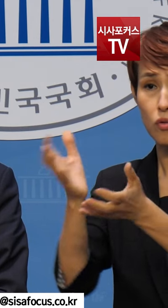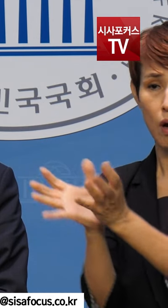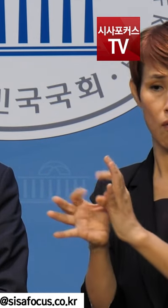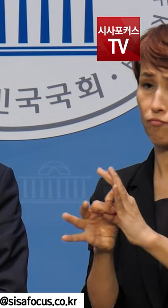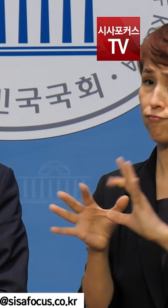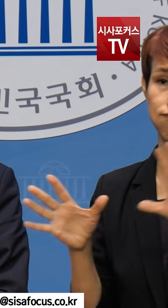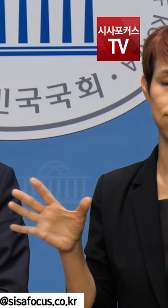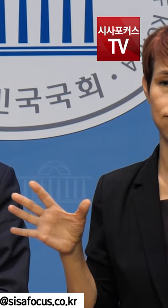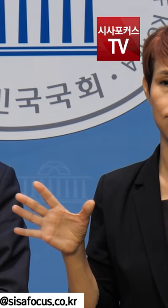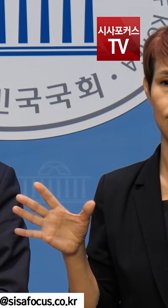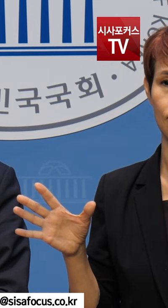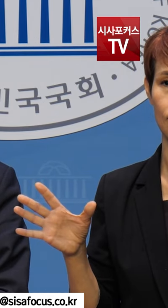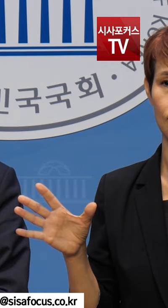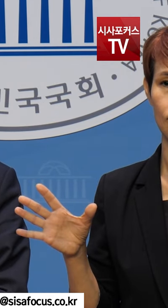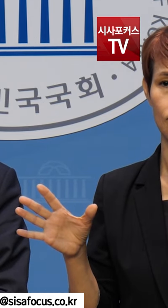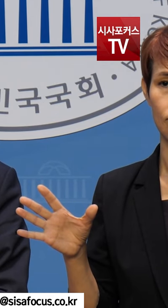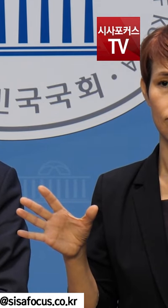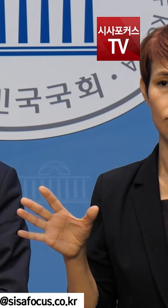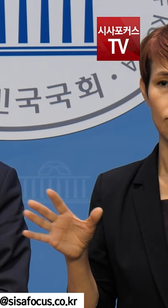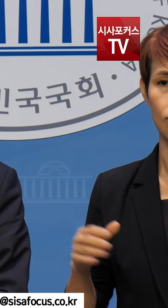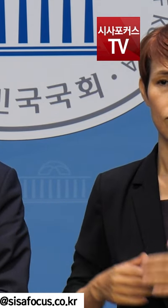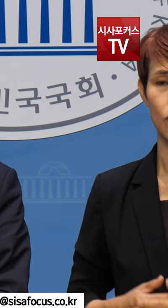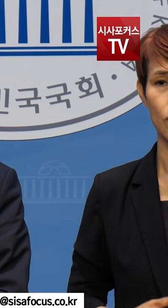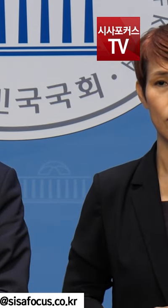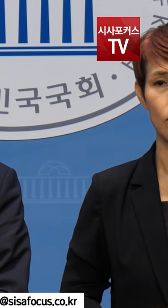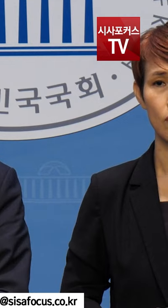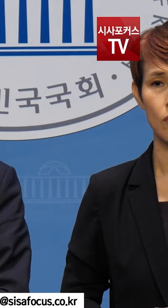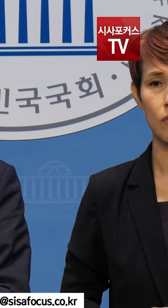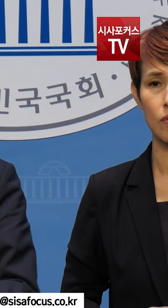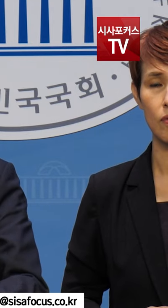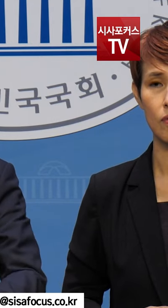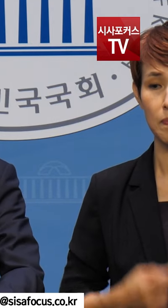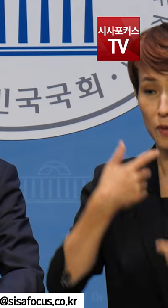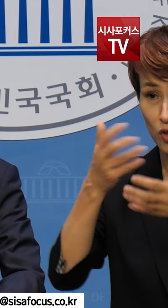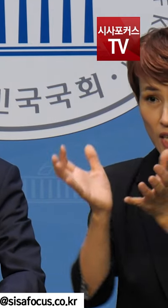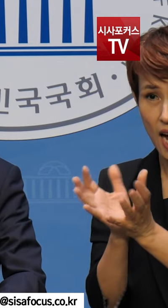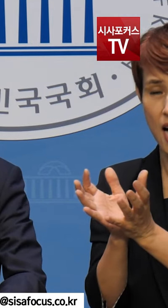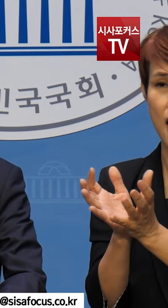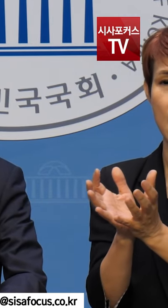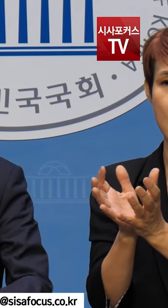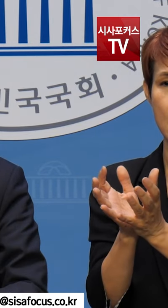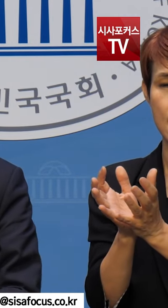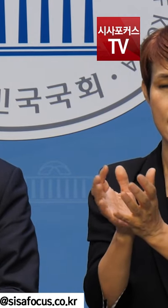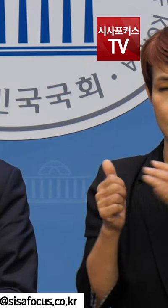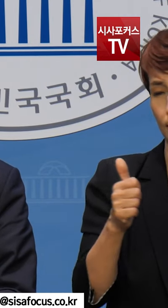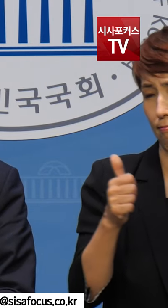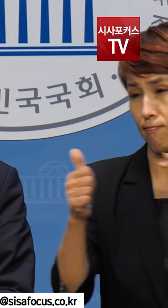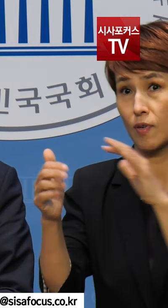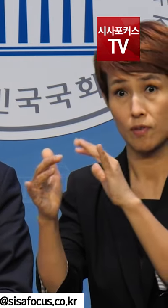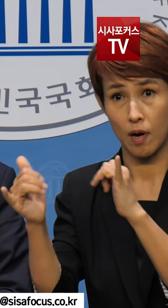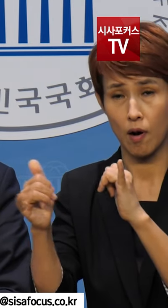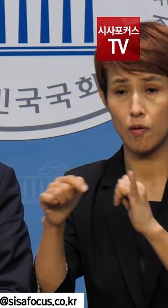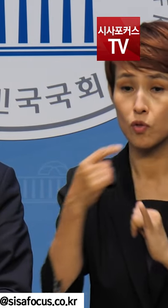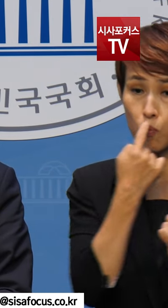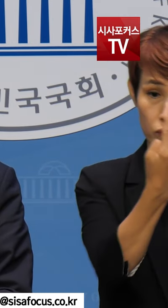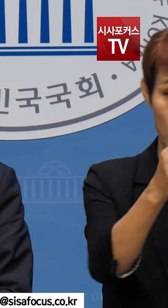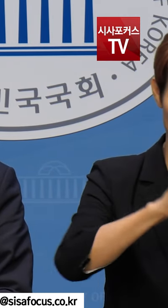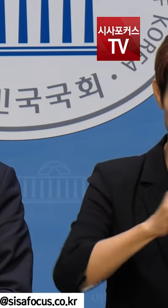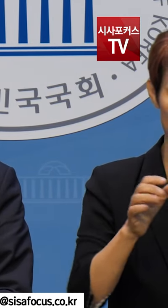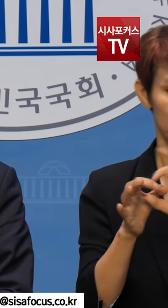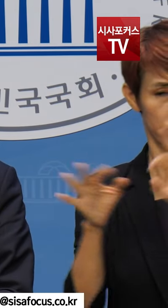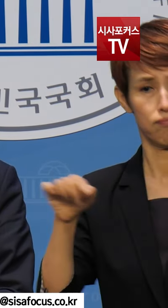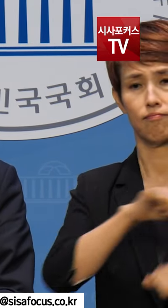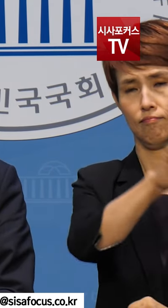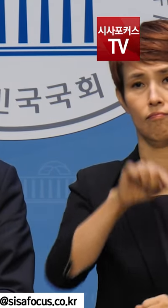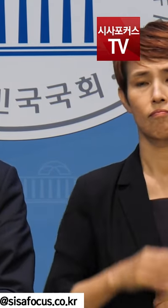무관하고 그리고 열성적 민주당원들과도 무관한 단체입니다. 촛불행동은 이미